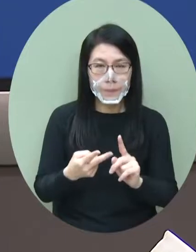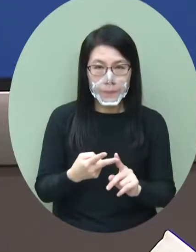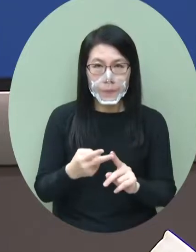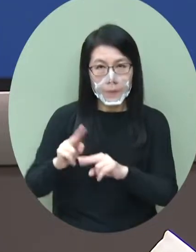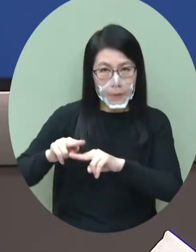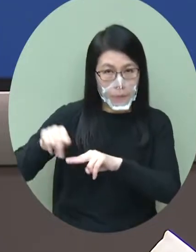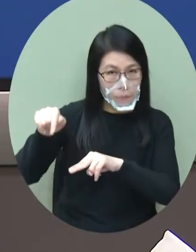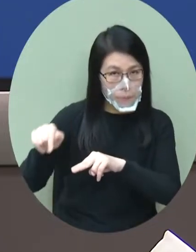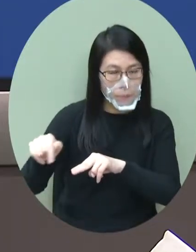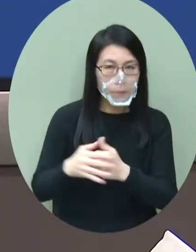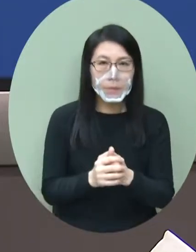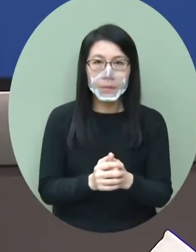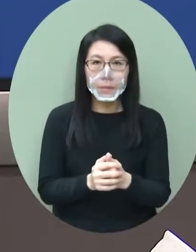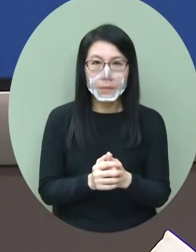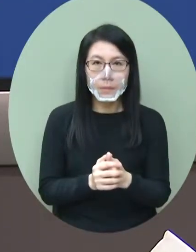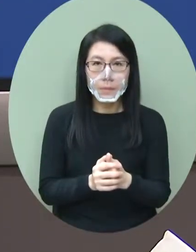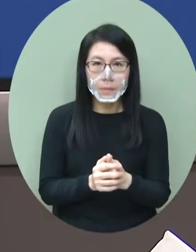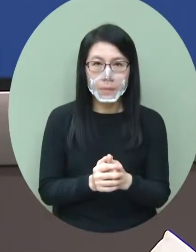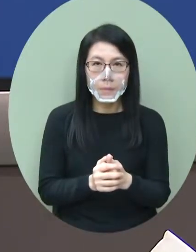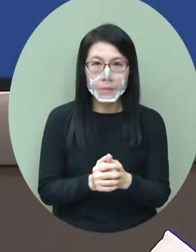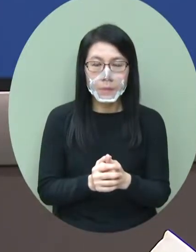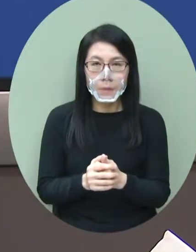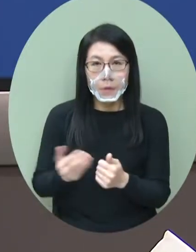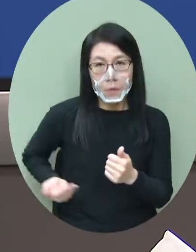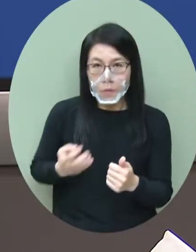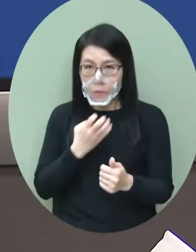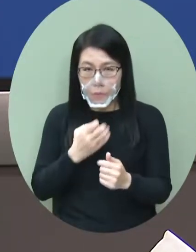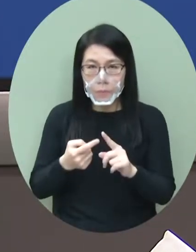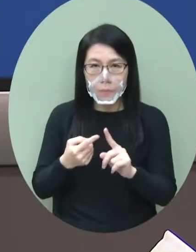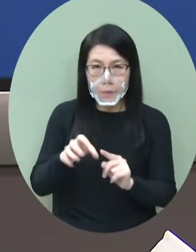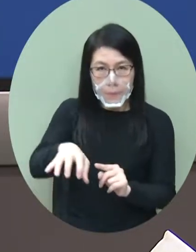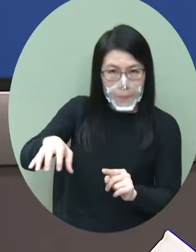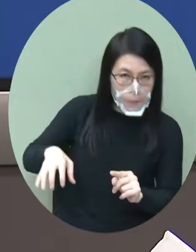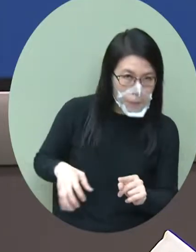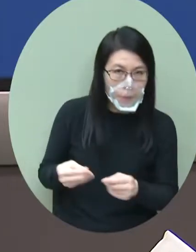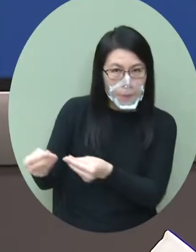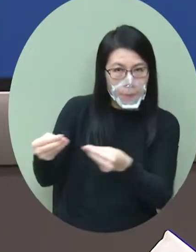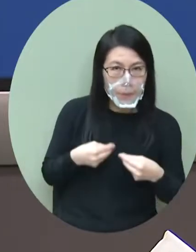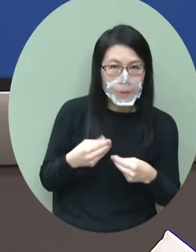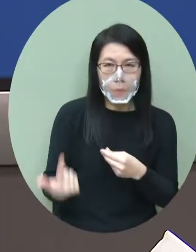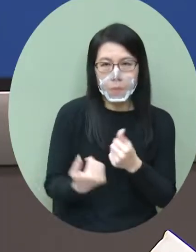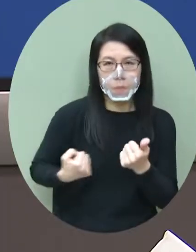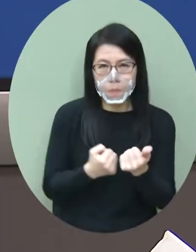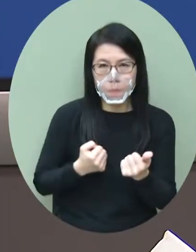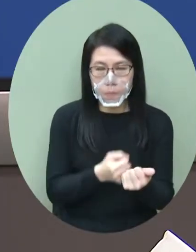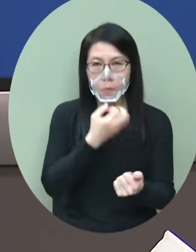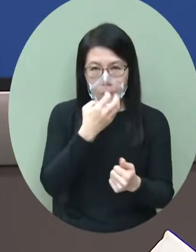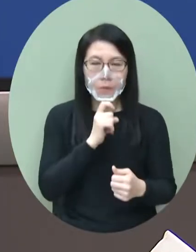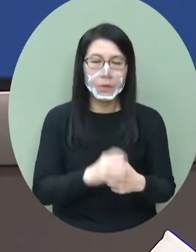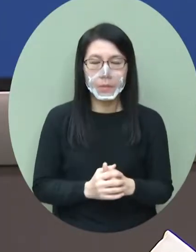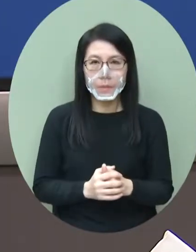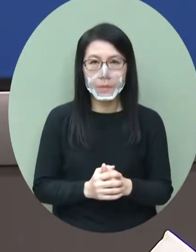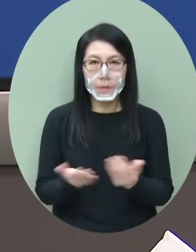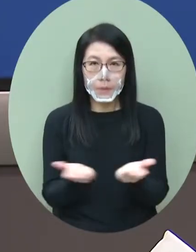是货源要充足。所以呢，内地方在这个方面不光是广东省，还有在各个省市呢都给我们大